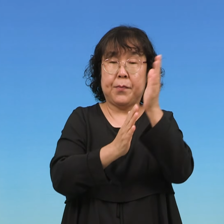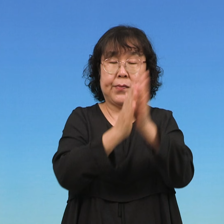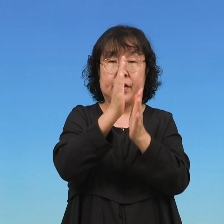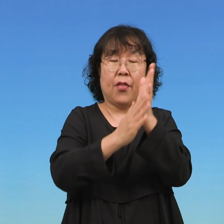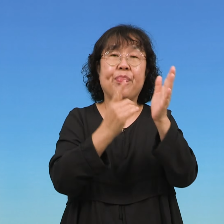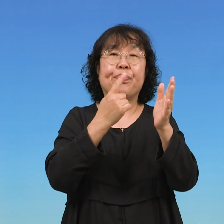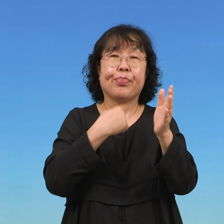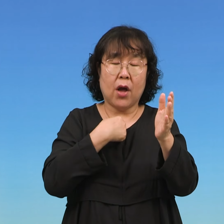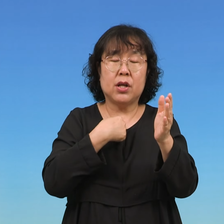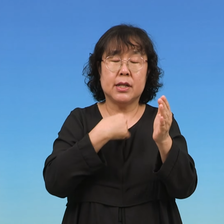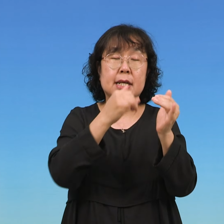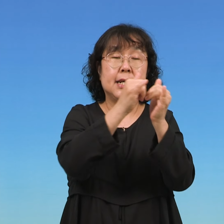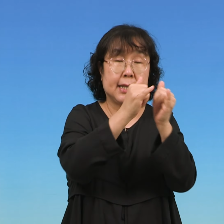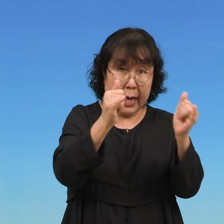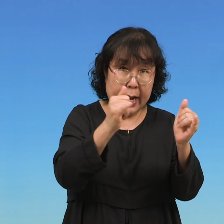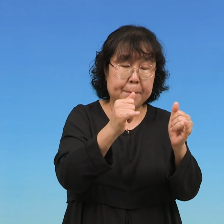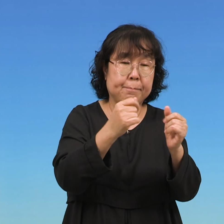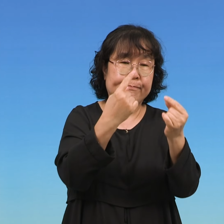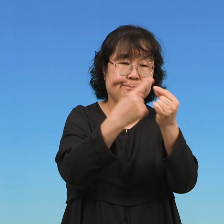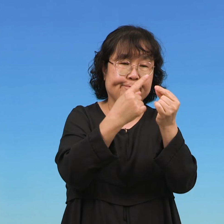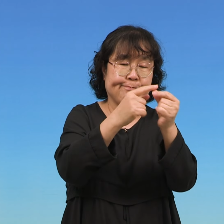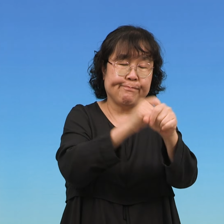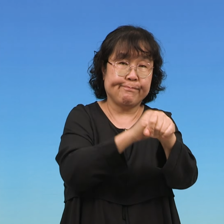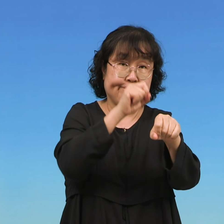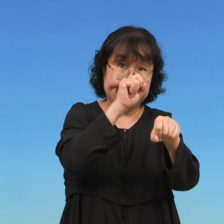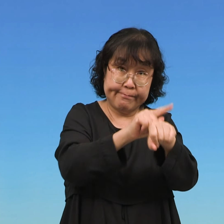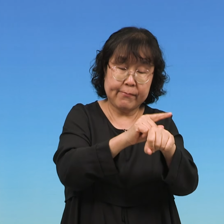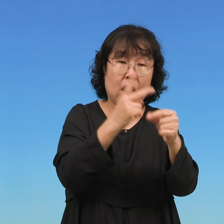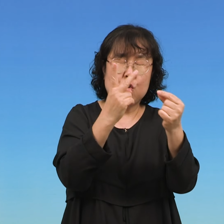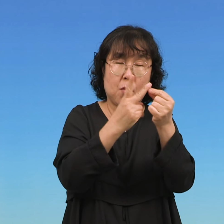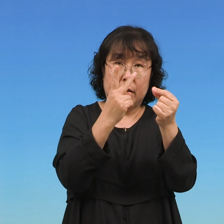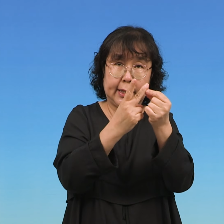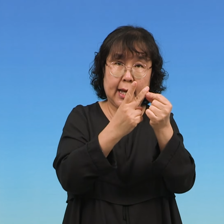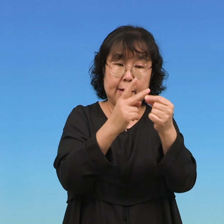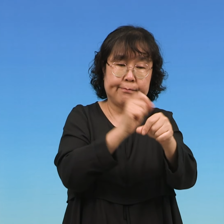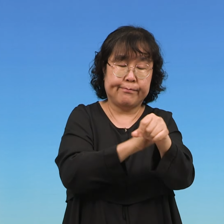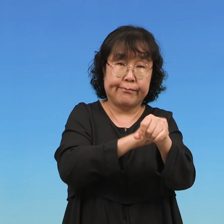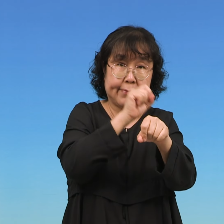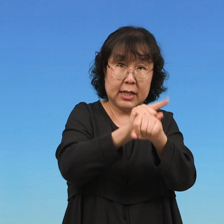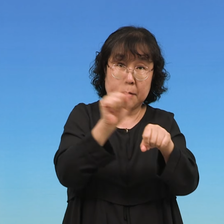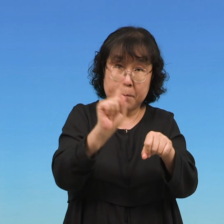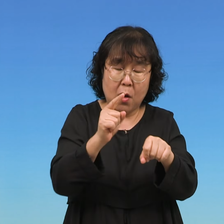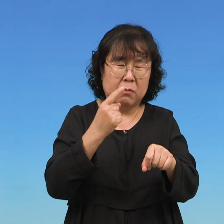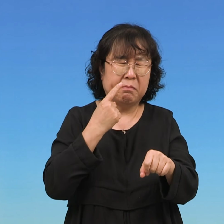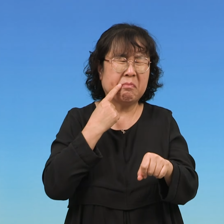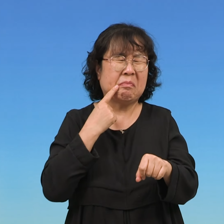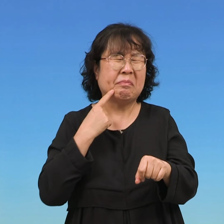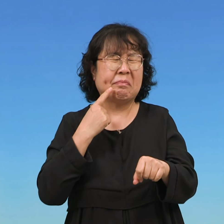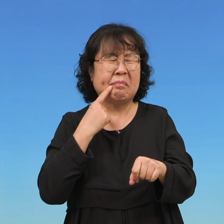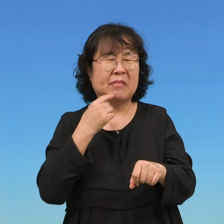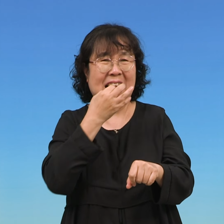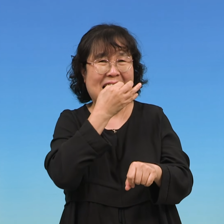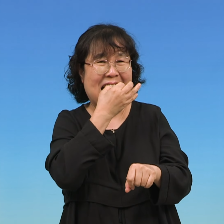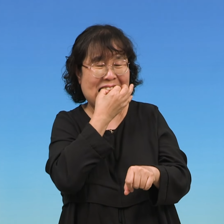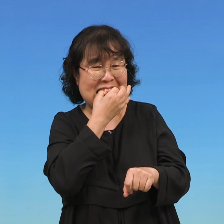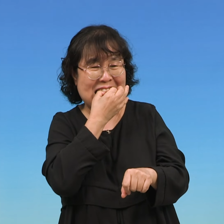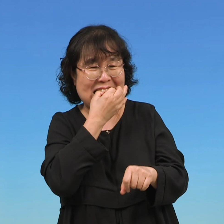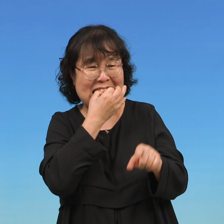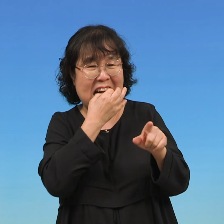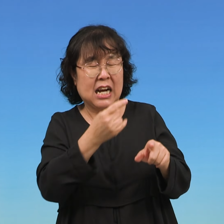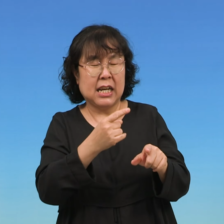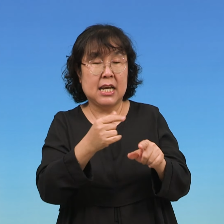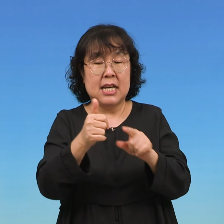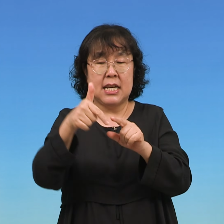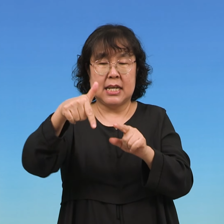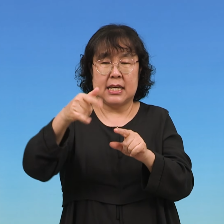인물 이게 첫 번째 가슴 아픈 그의 특징이고 두 번째 특징이 뭐냐 하면은요 탐욕 탐욕이